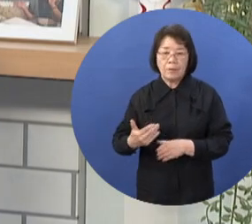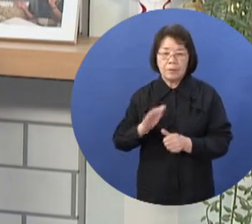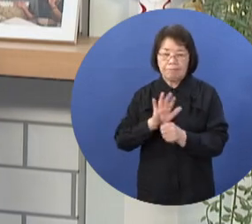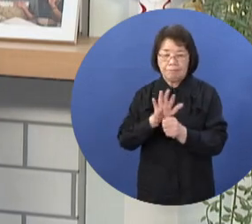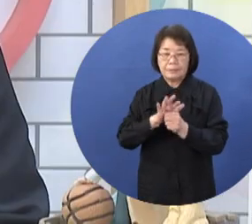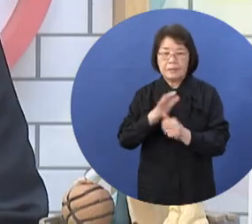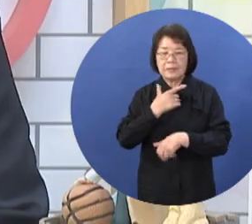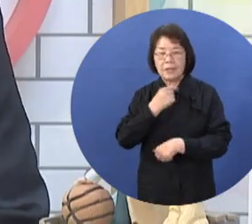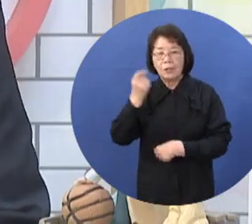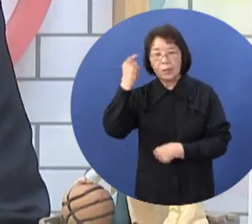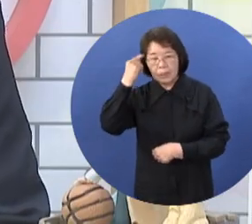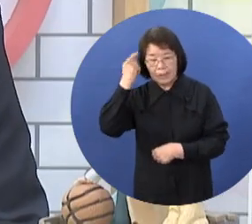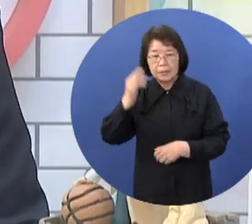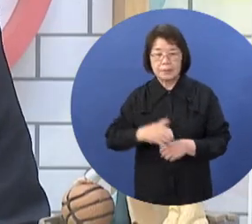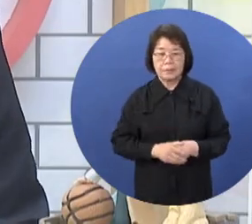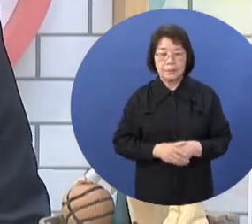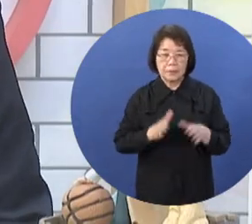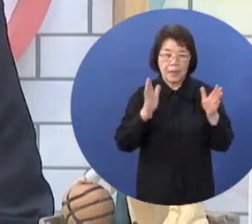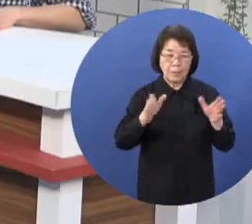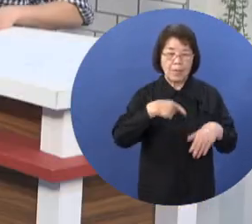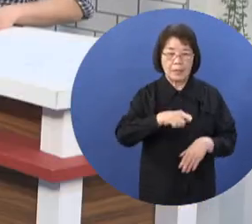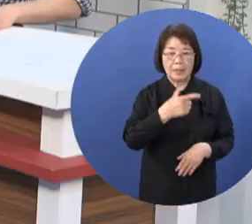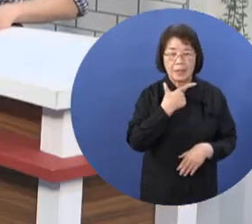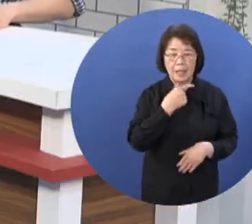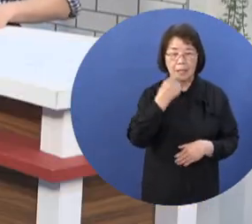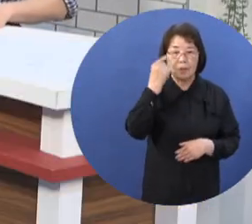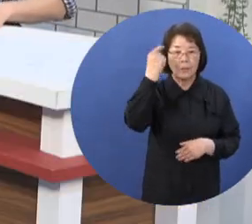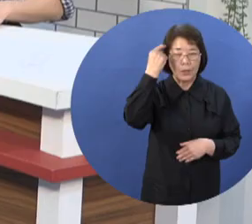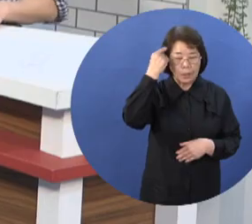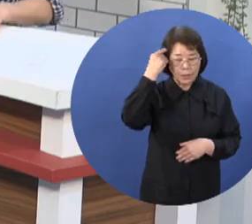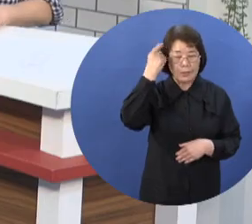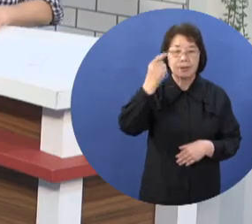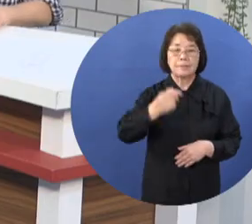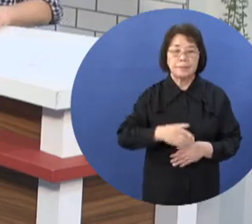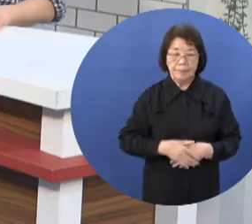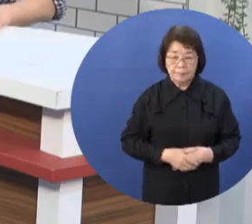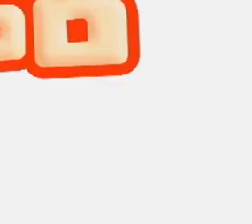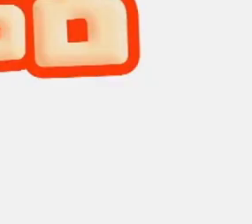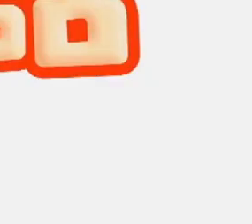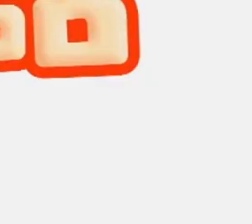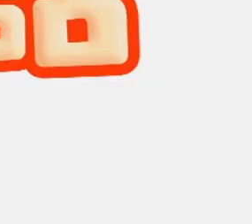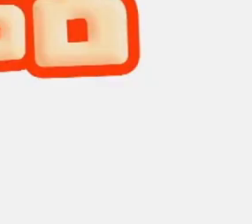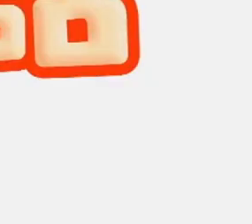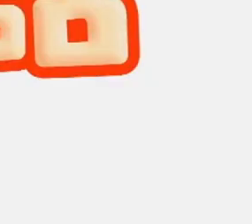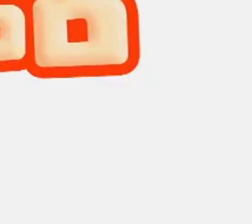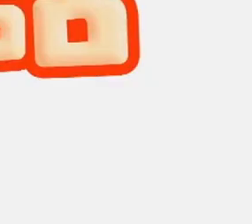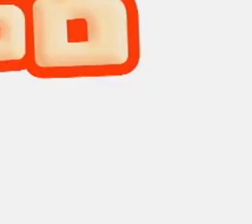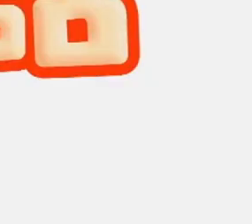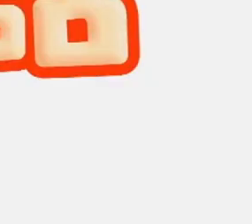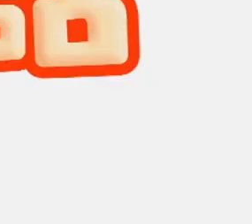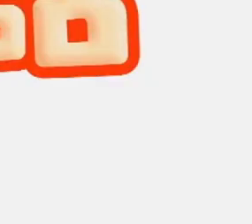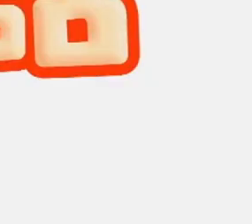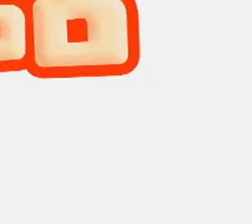ですね、 はい、頑張っていきたいと思います、はい はい、以上特集でした。